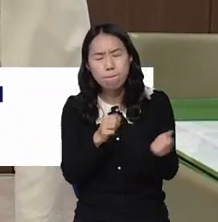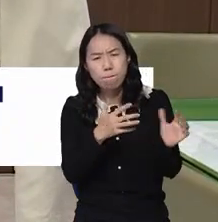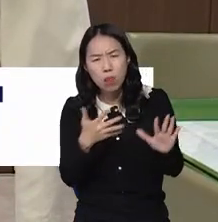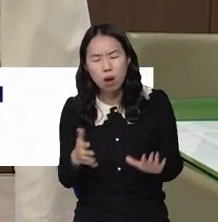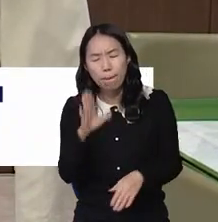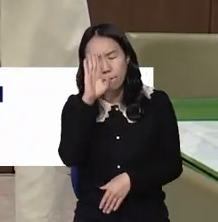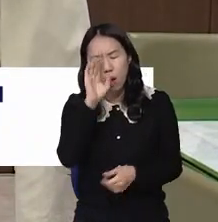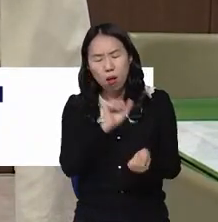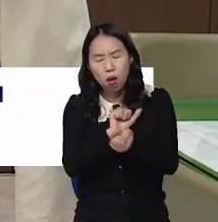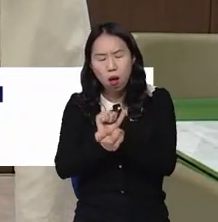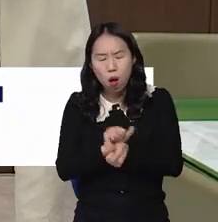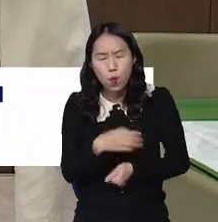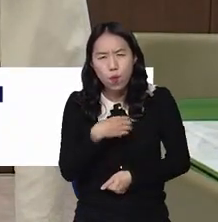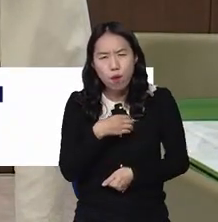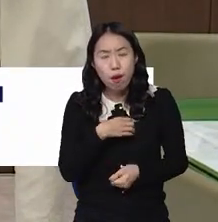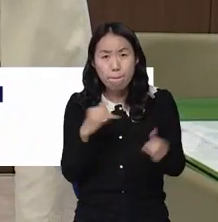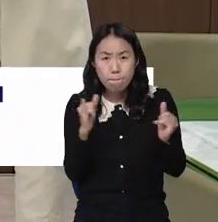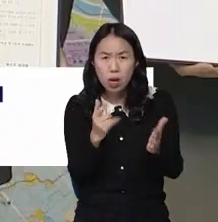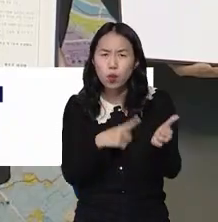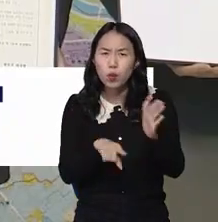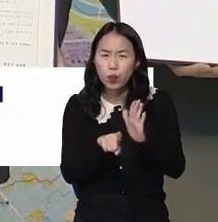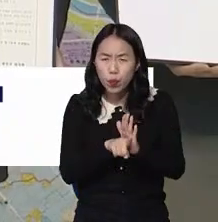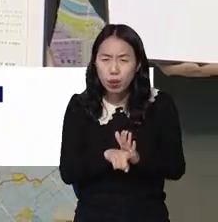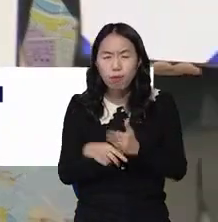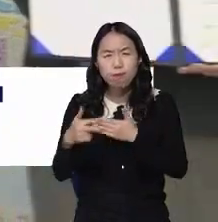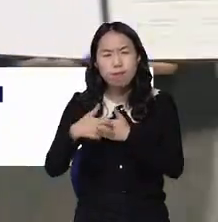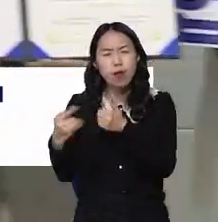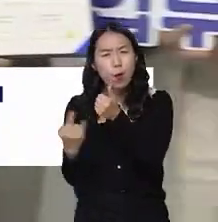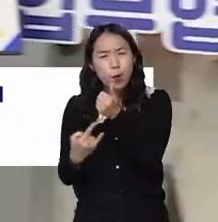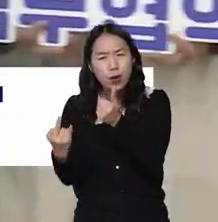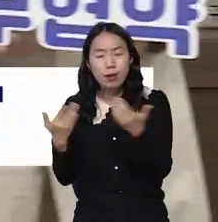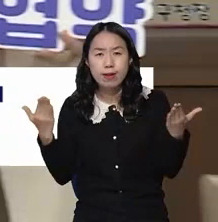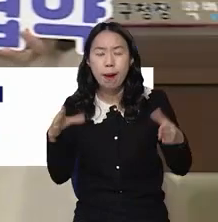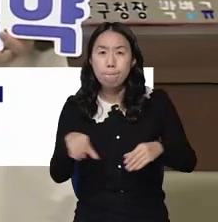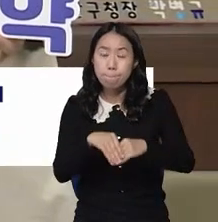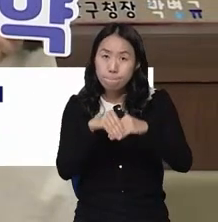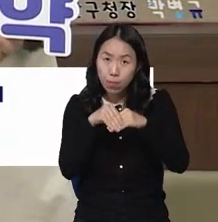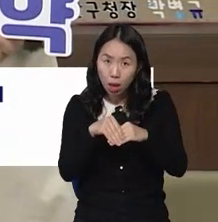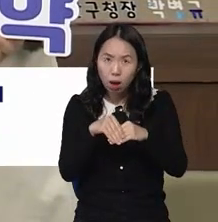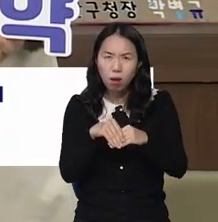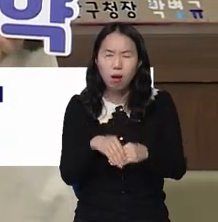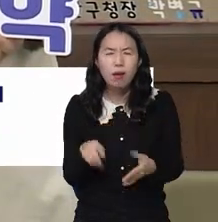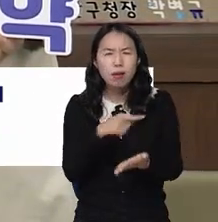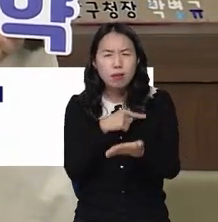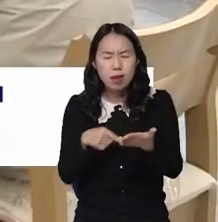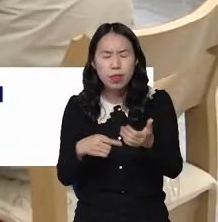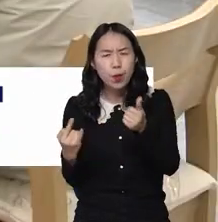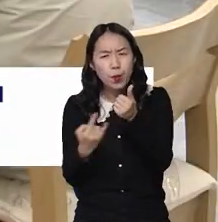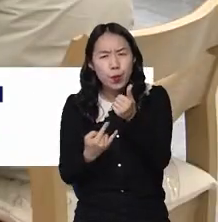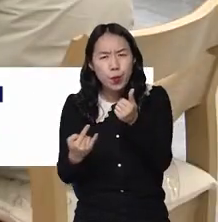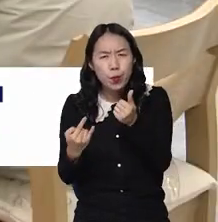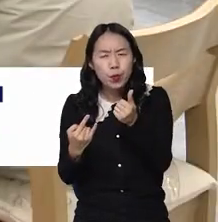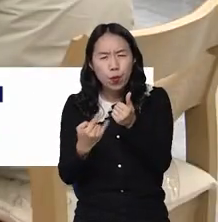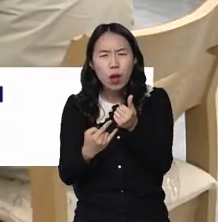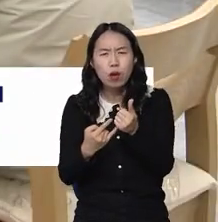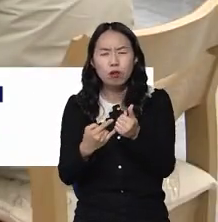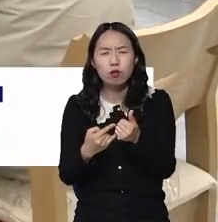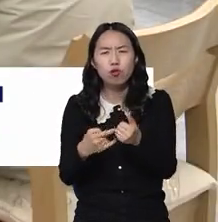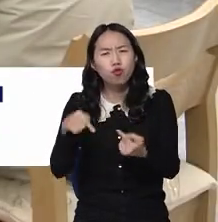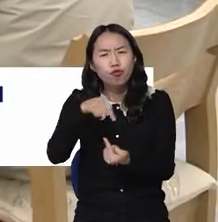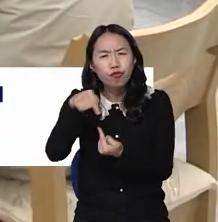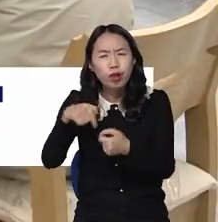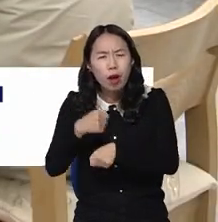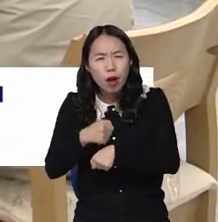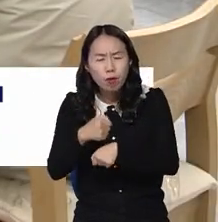신종 감염병 등 위기 대응을 위해 광산구 의사회와 업무 협약을 체결하고 재난지원단을 구성해 운영하는 한편